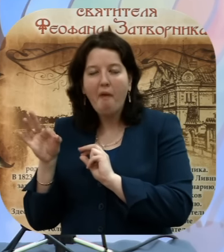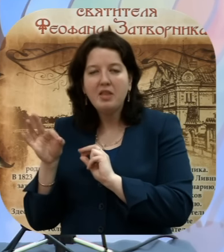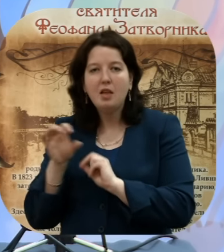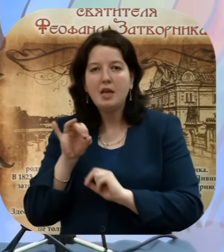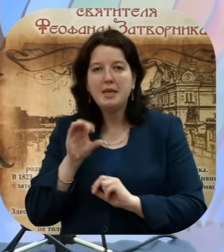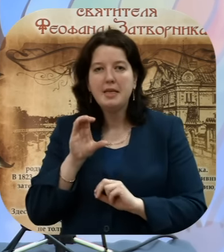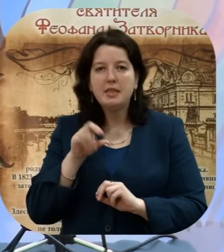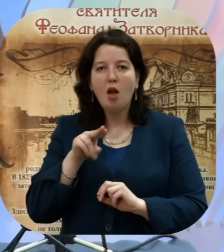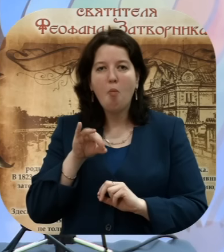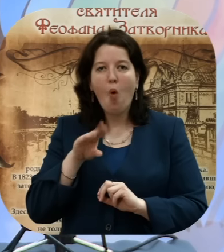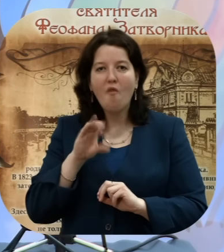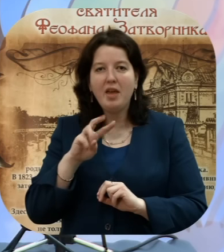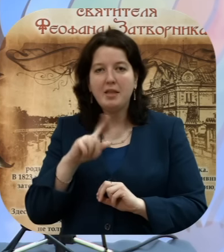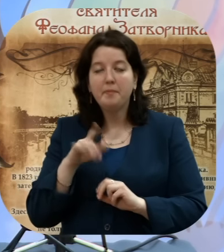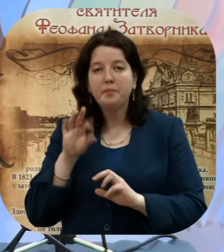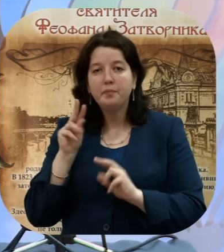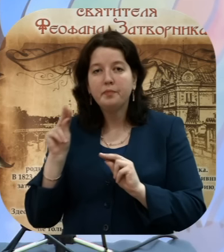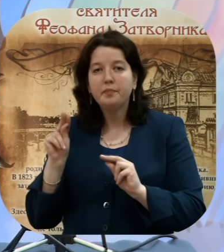свои грехи,